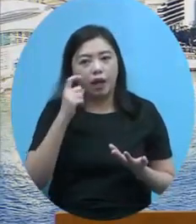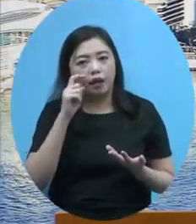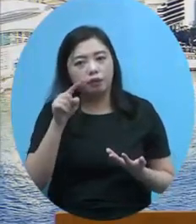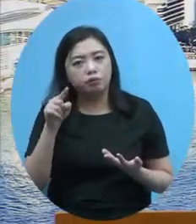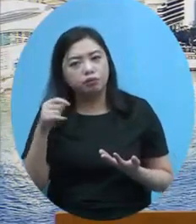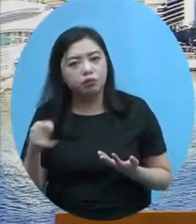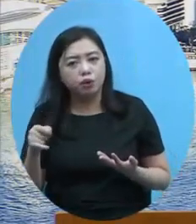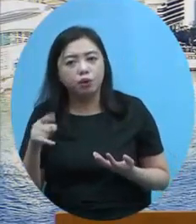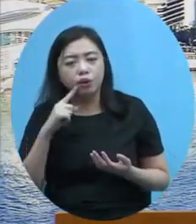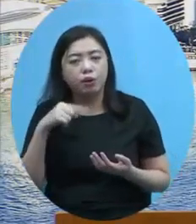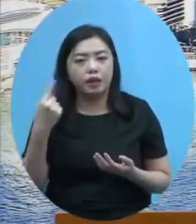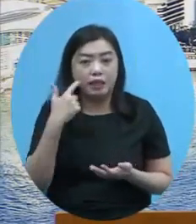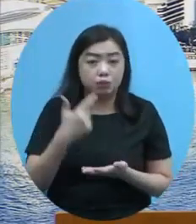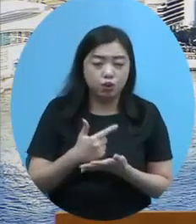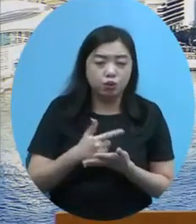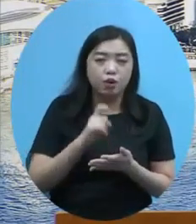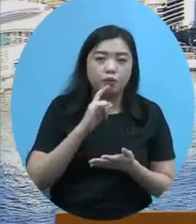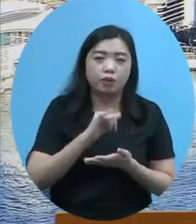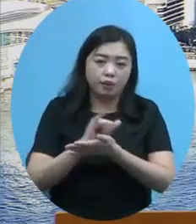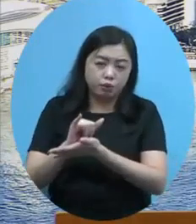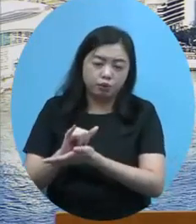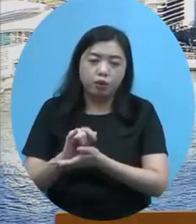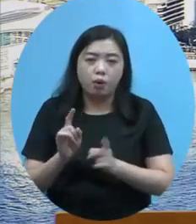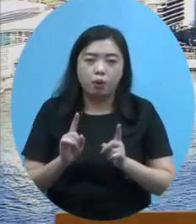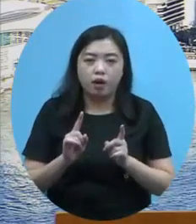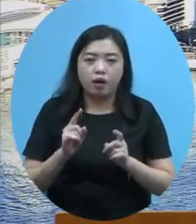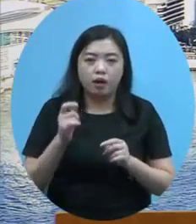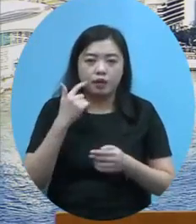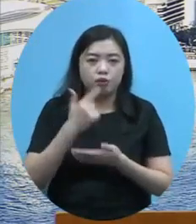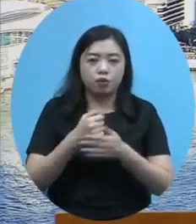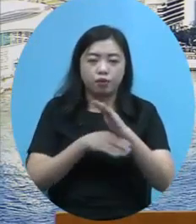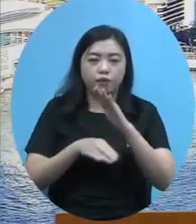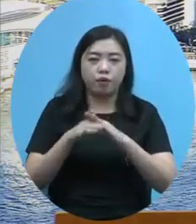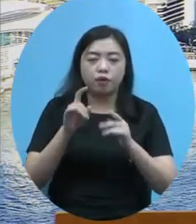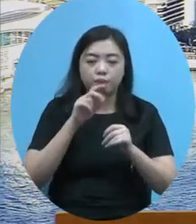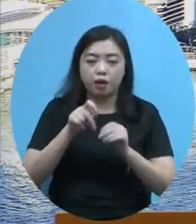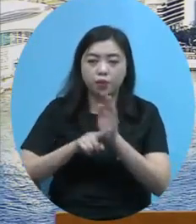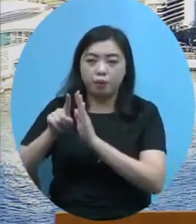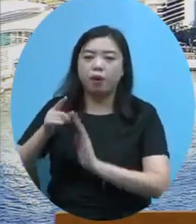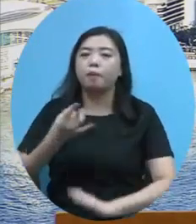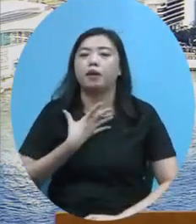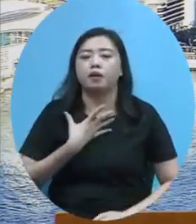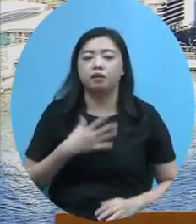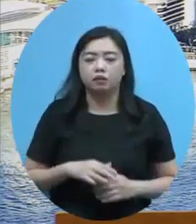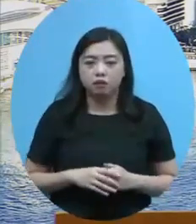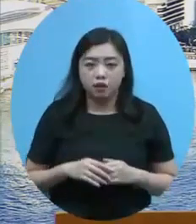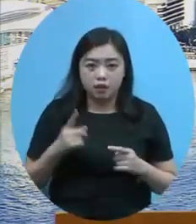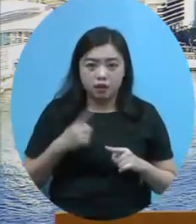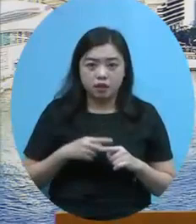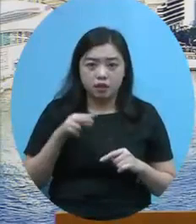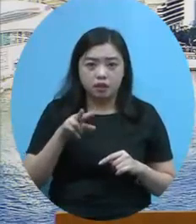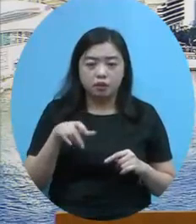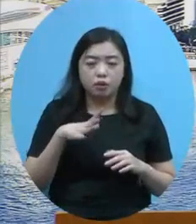他嚴重嘅指標，譬如入院啊，或者係入深切治療部啊，有個上升。咁呢個都係同即係可能現時嗰、那